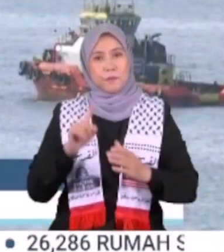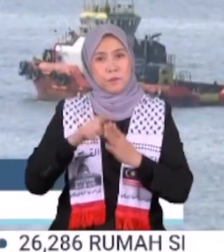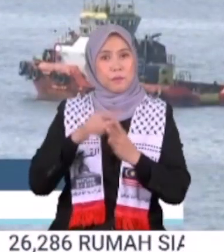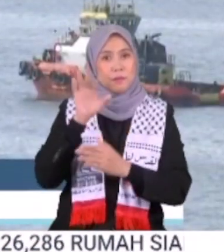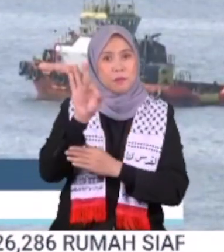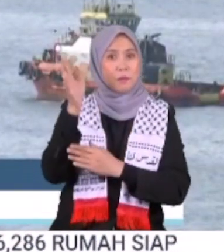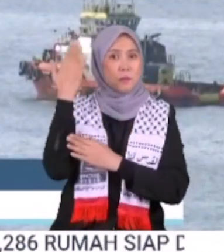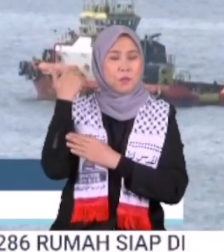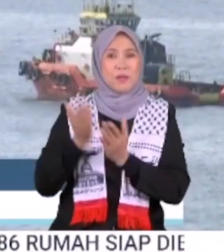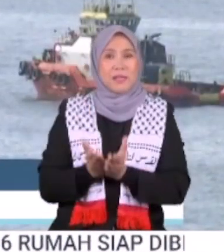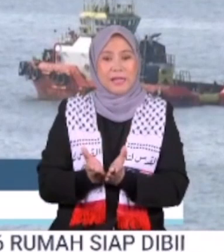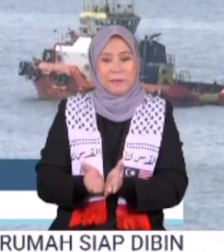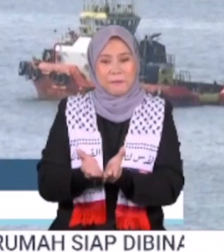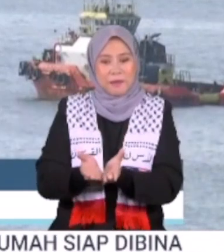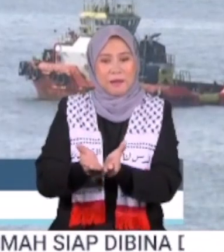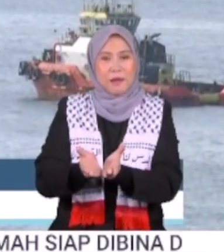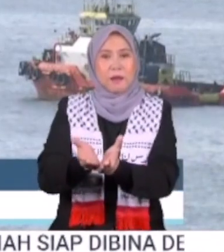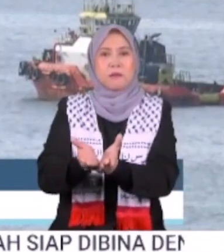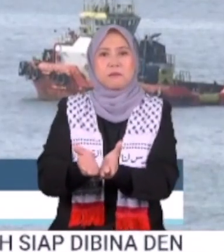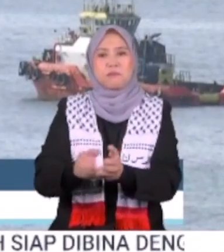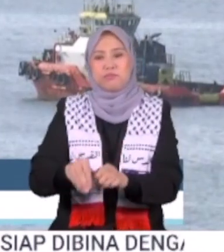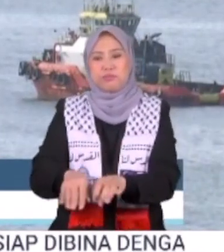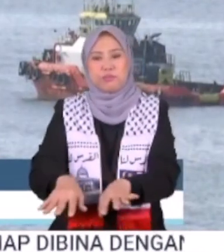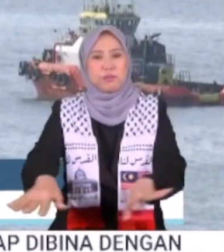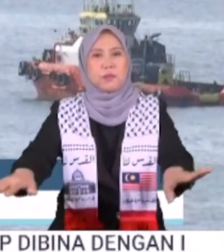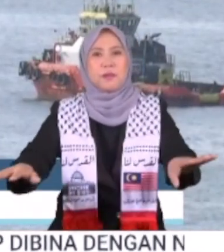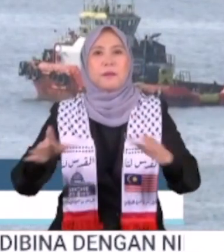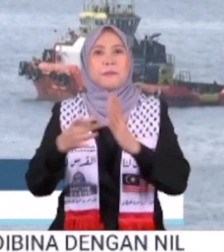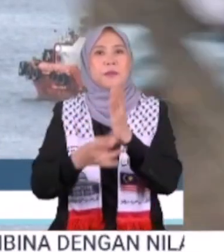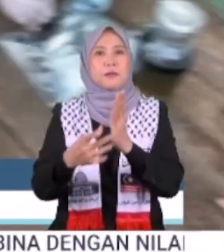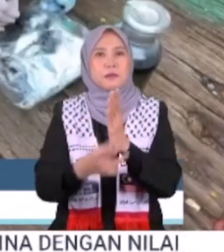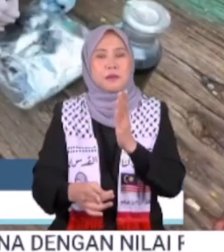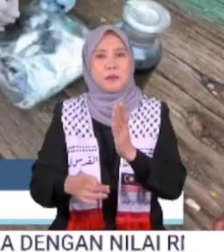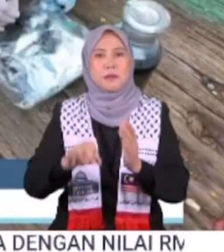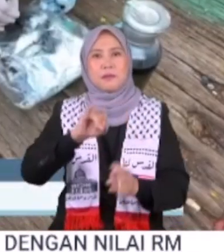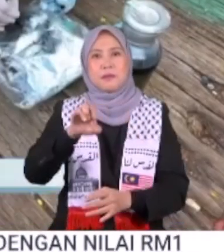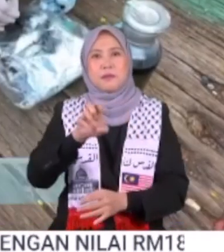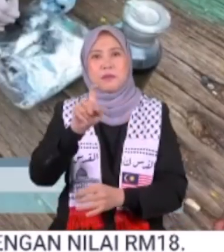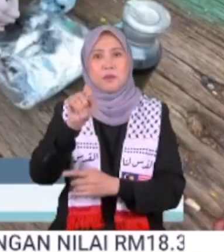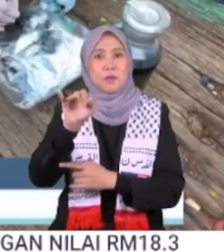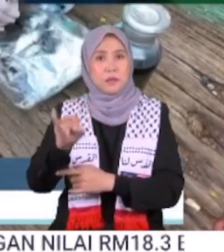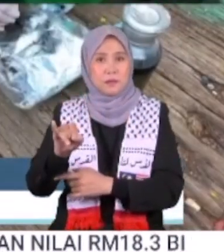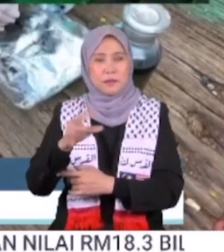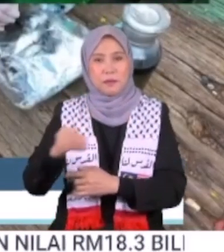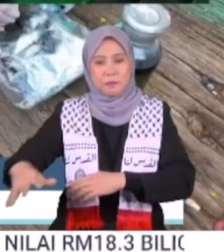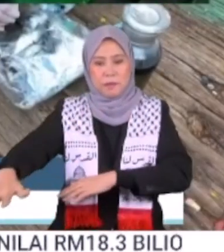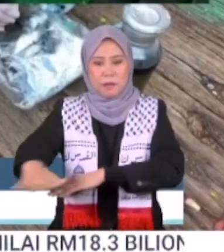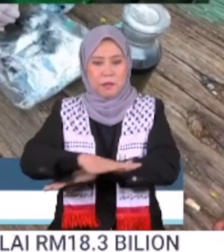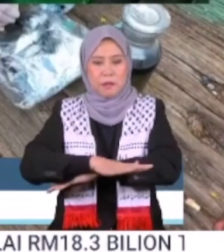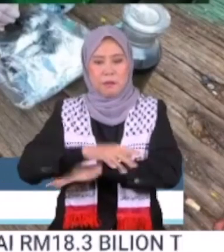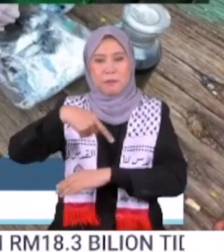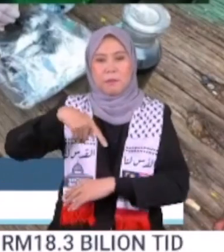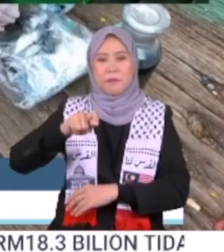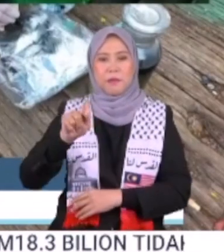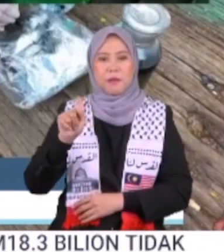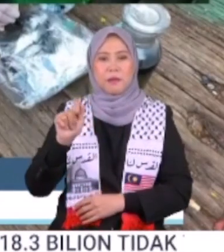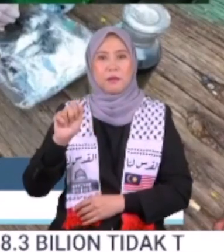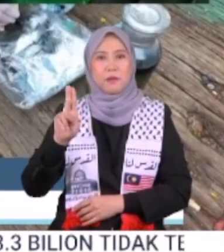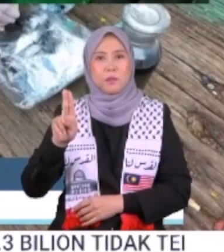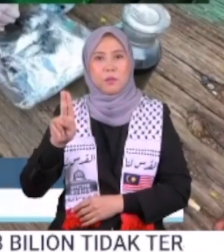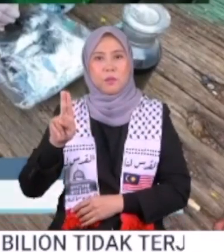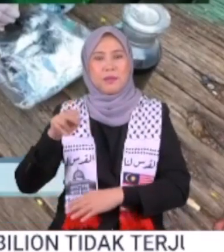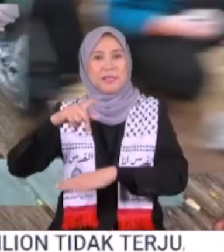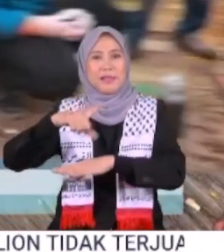September lepas, dua kapal yang disyaki menyebabkan tumpahan minyak di jeti Labuan Shipyard Engineering dan perairan Patau-Patau 1 di